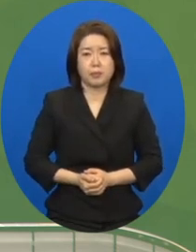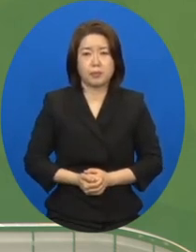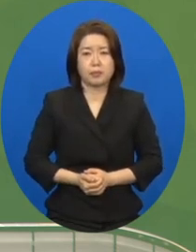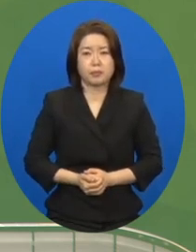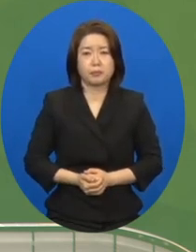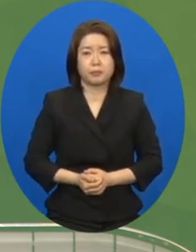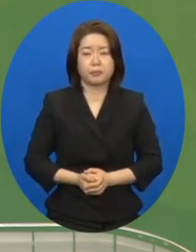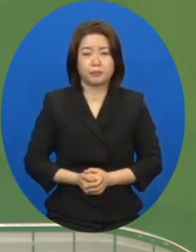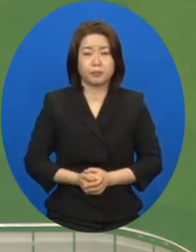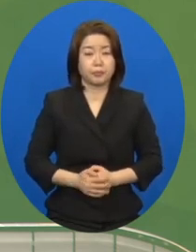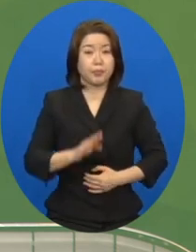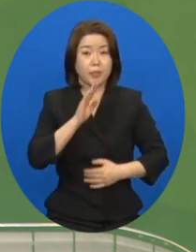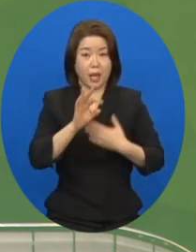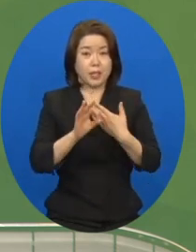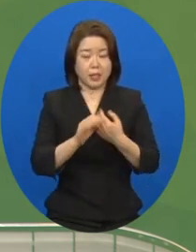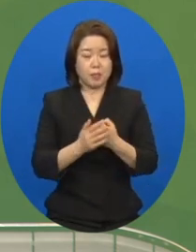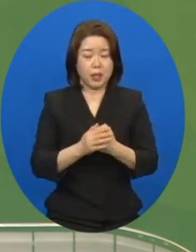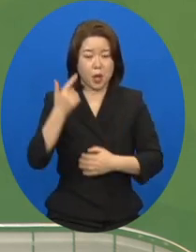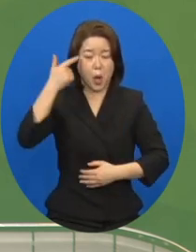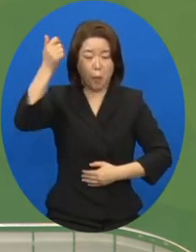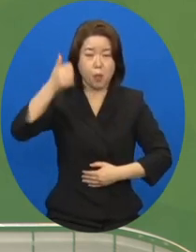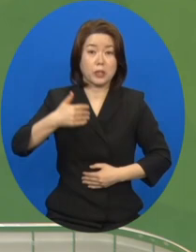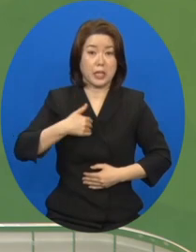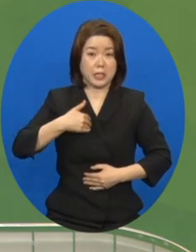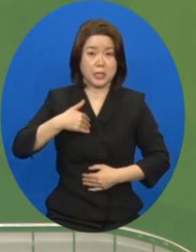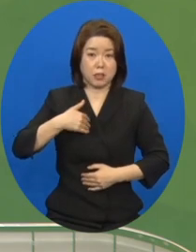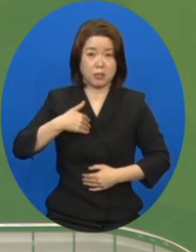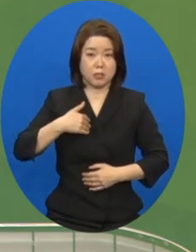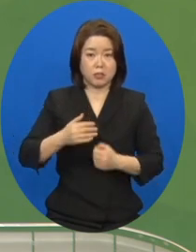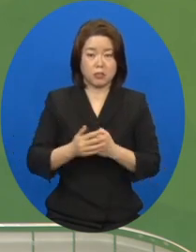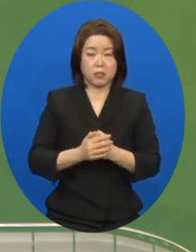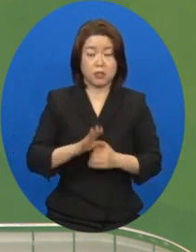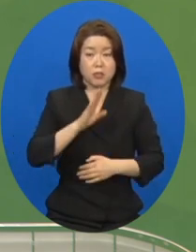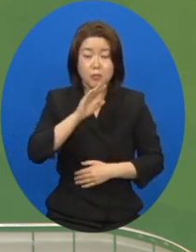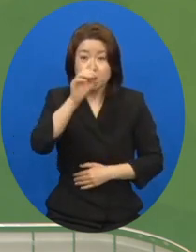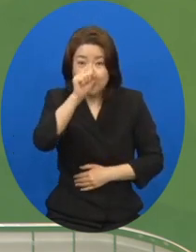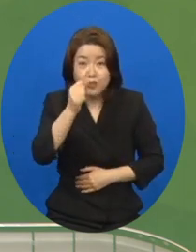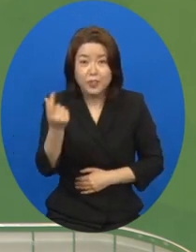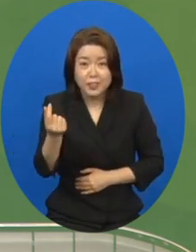거예요. 그렇다면 목사인 저 같은 사람은 뭐 너무 좋겠죠.